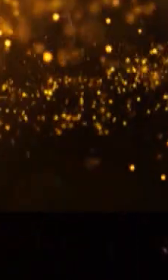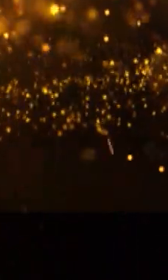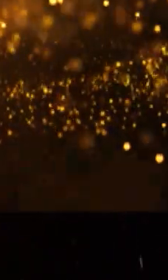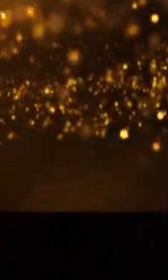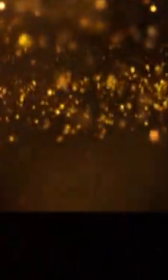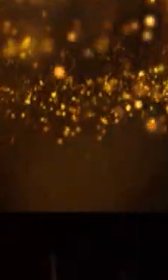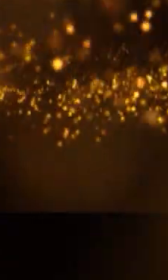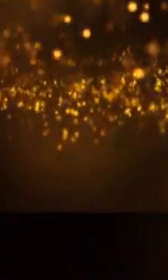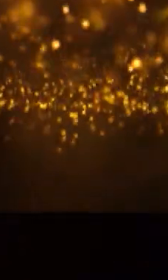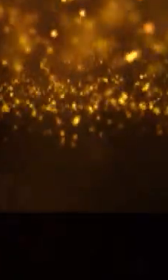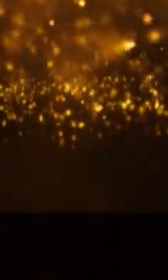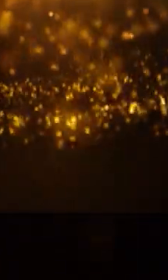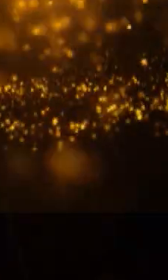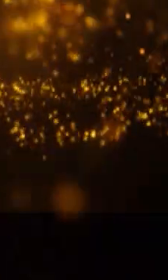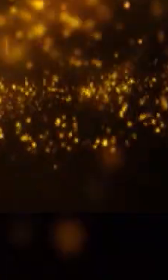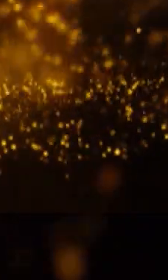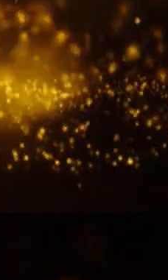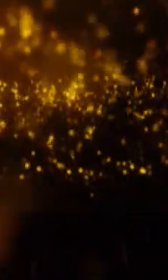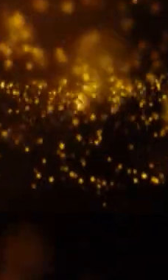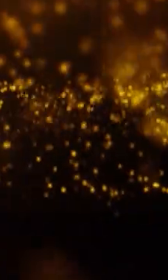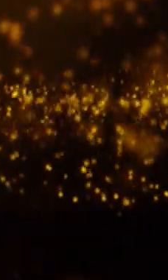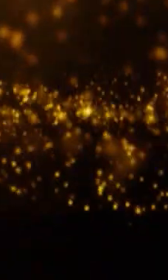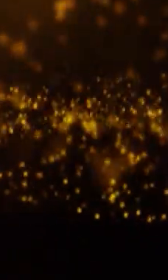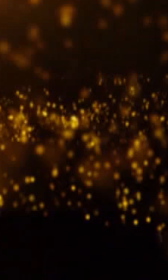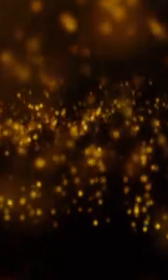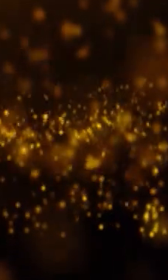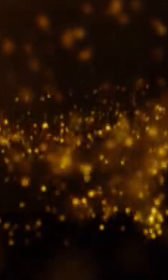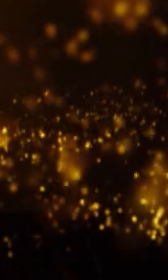การทำความดีโดยกองทุนส่งเสริมและพัฒนาคุณภาพชีวิต